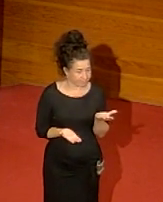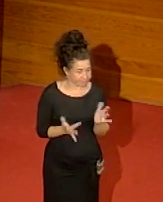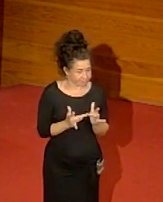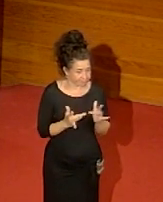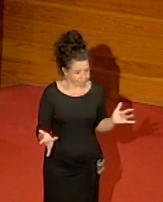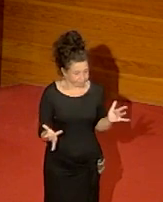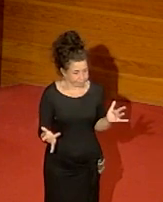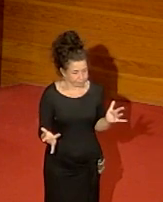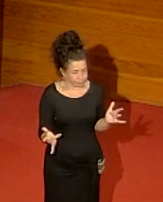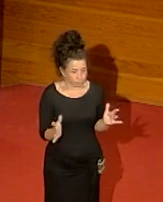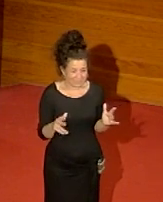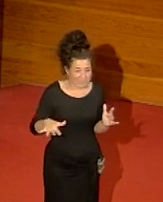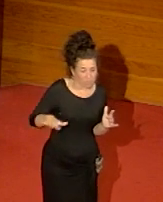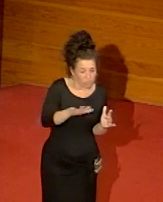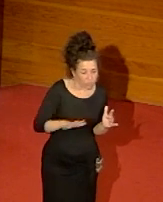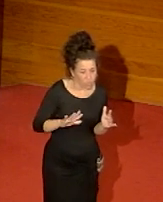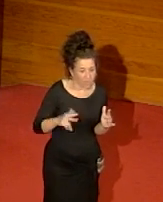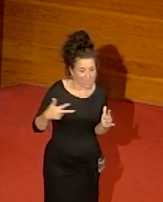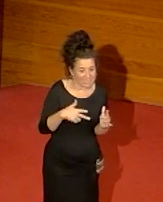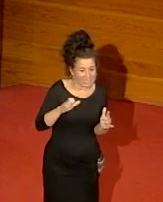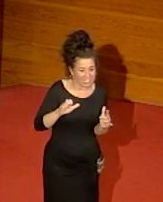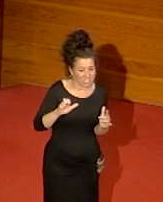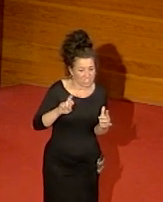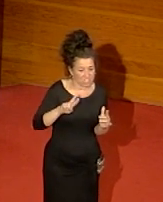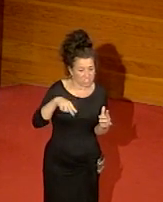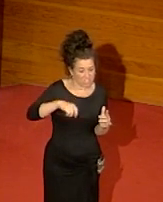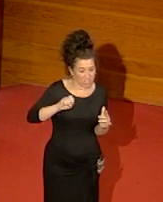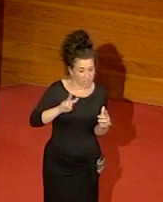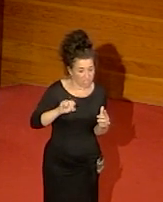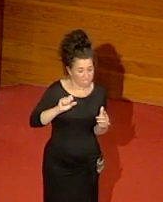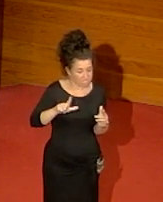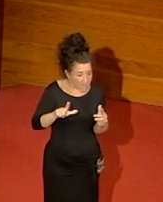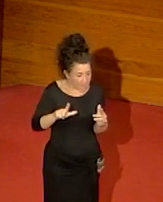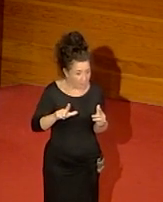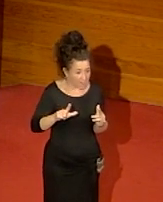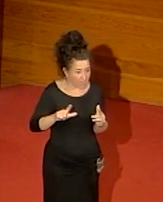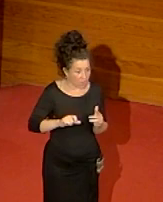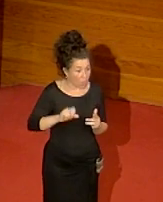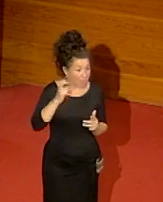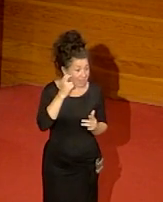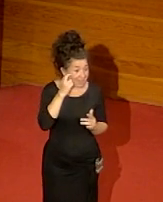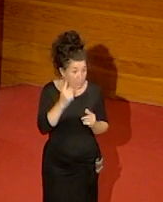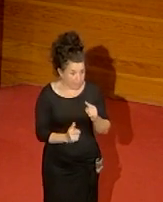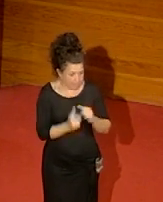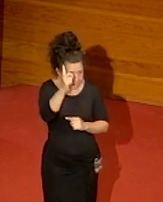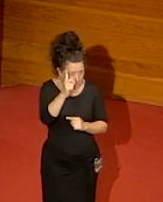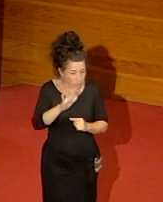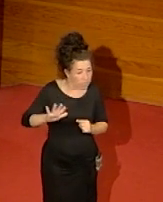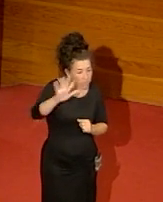batez ere Txernobil inguruan eta Kievetik iparralderako eskualde horretan, ez? Eta zona beltz